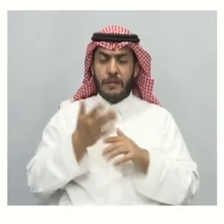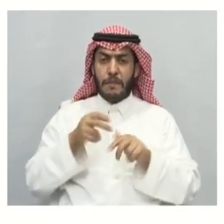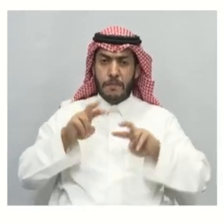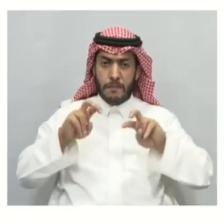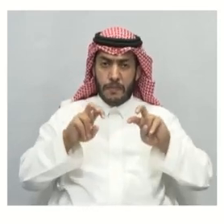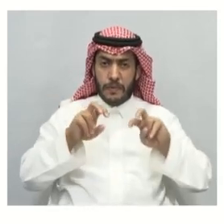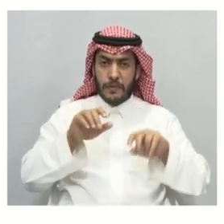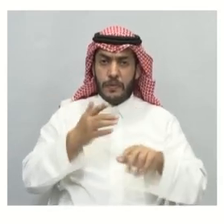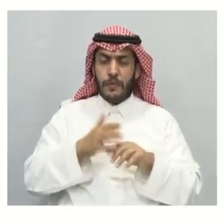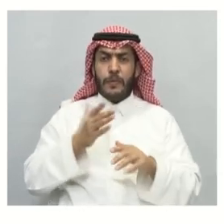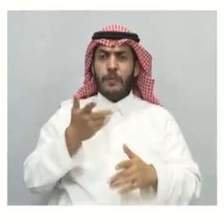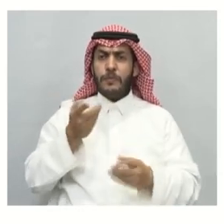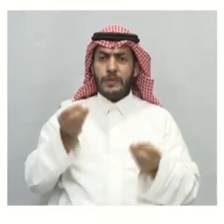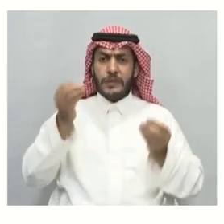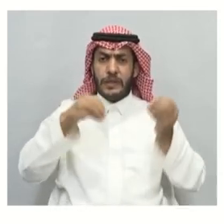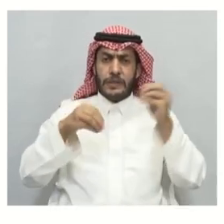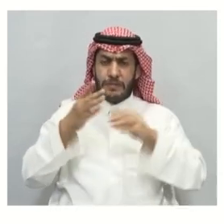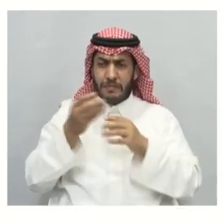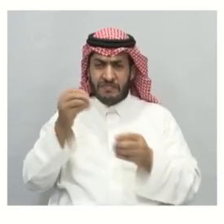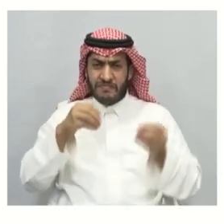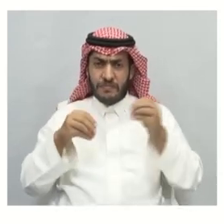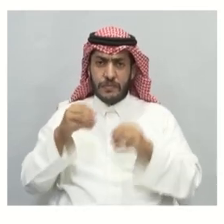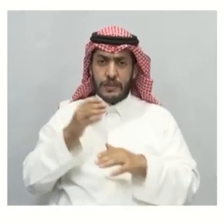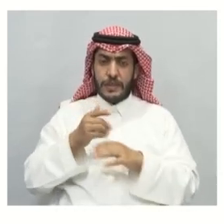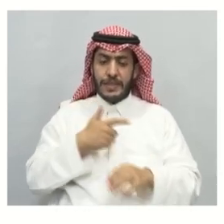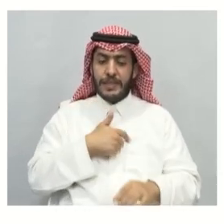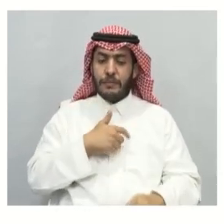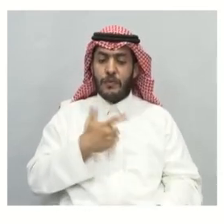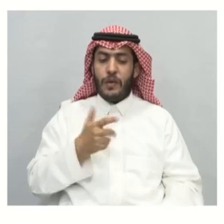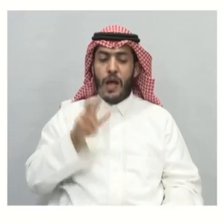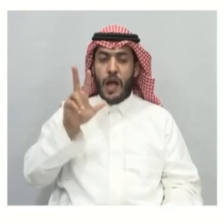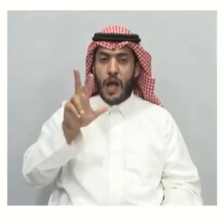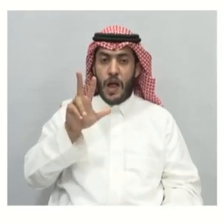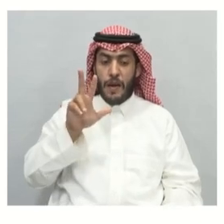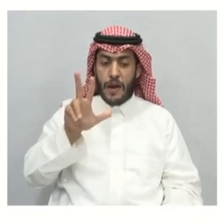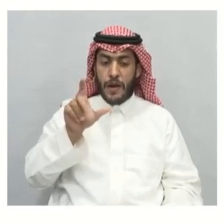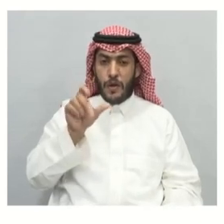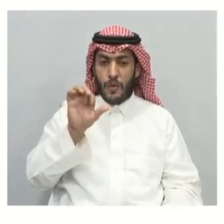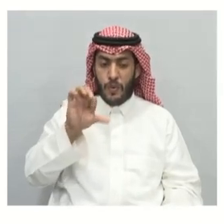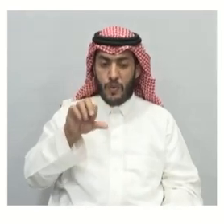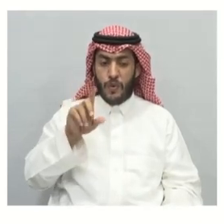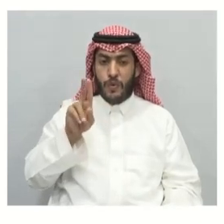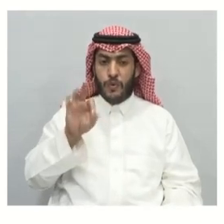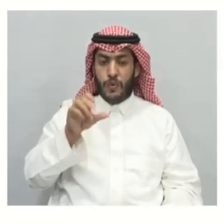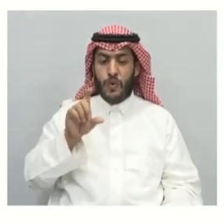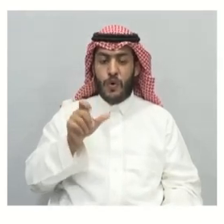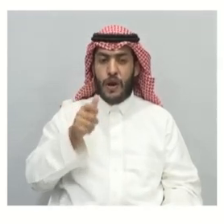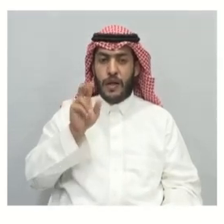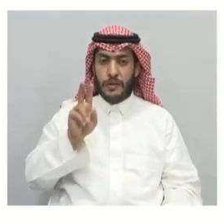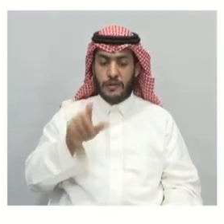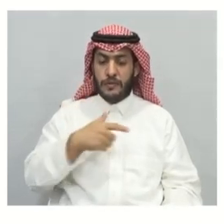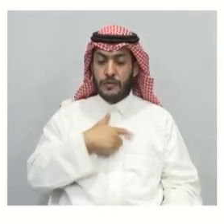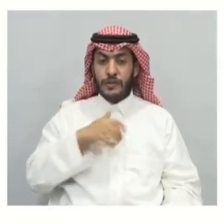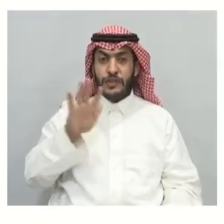خلالها ايش بنى عليها بنى عليه شيء جديد سماه النيوترون سماه النيوترون ش سوى